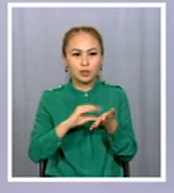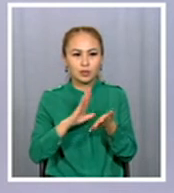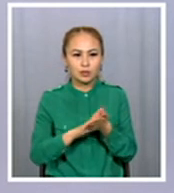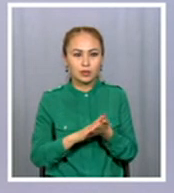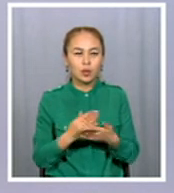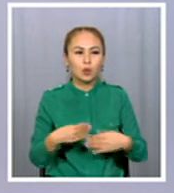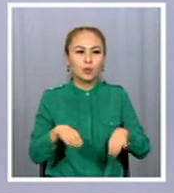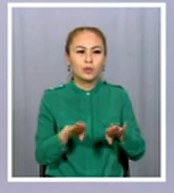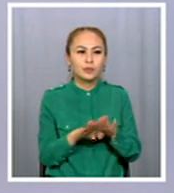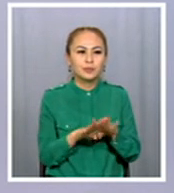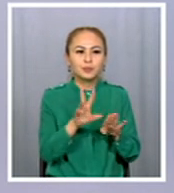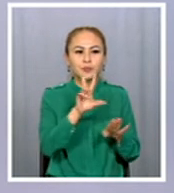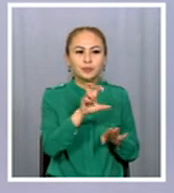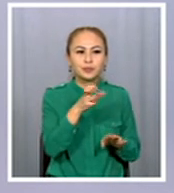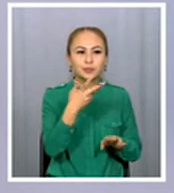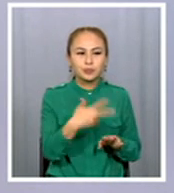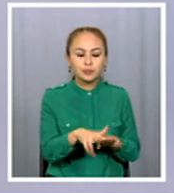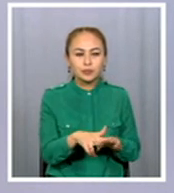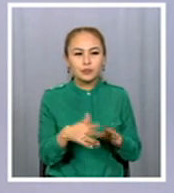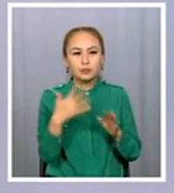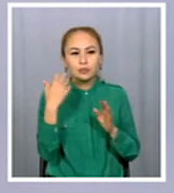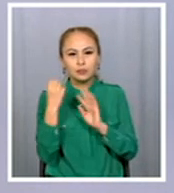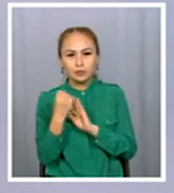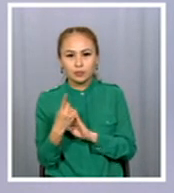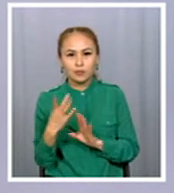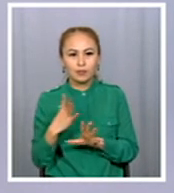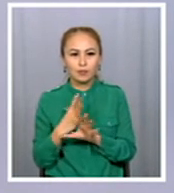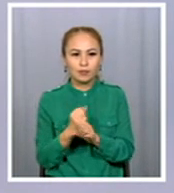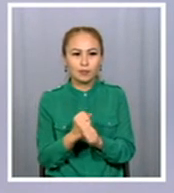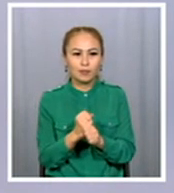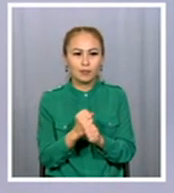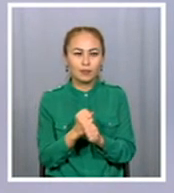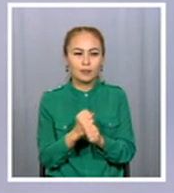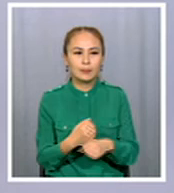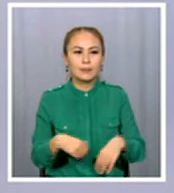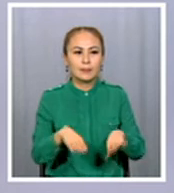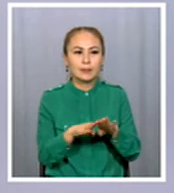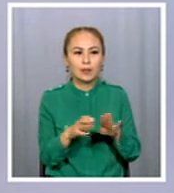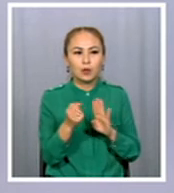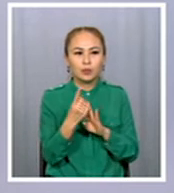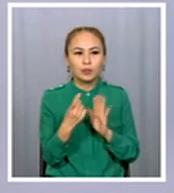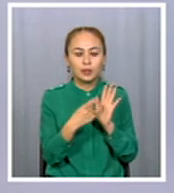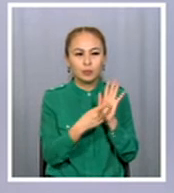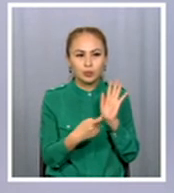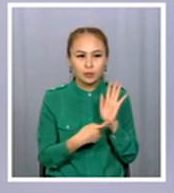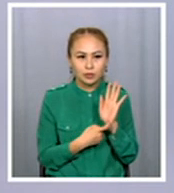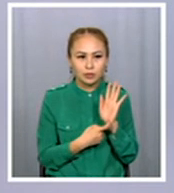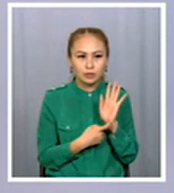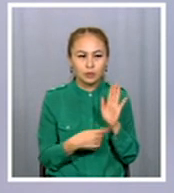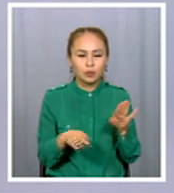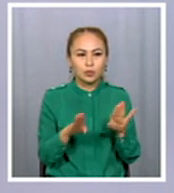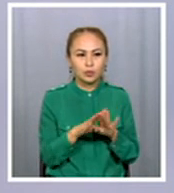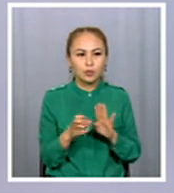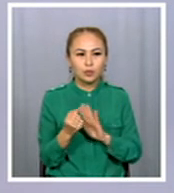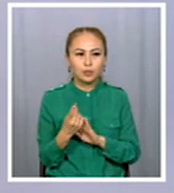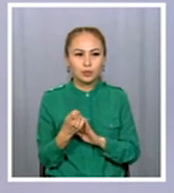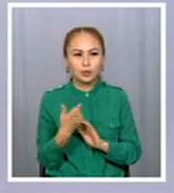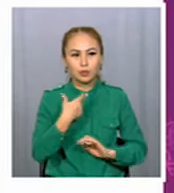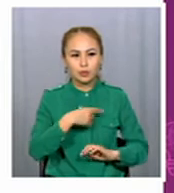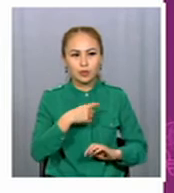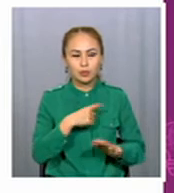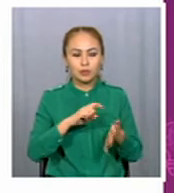жерде 330 пен 11 қысқарады, иә? Екеуі де 11-ге бөлінеді. 11-ді өзіне бөлсем 1